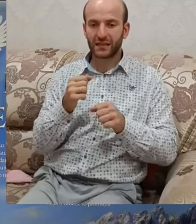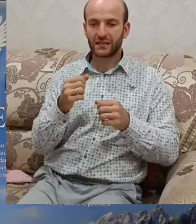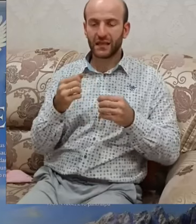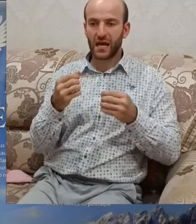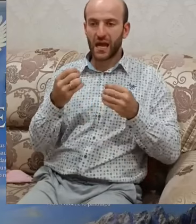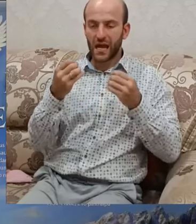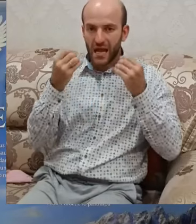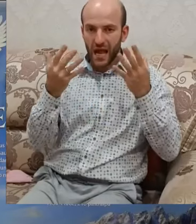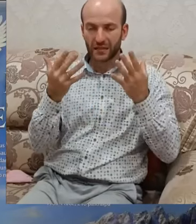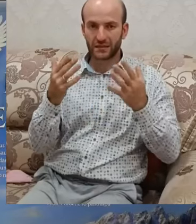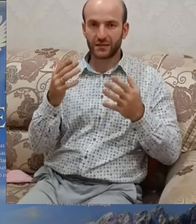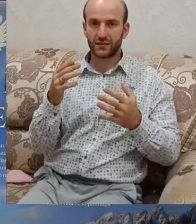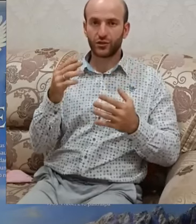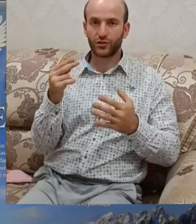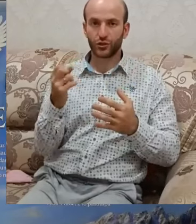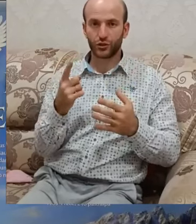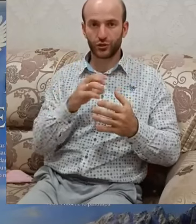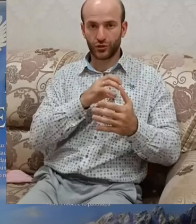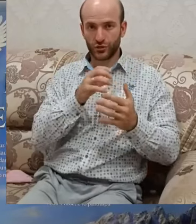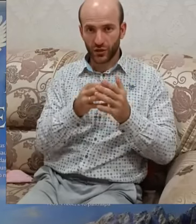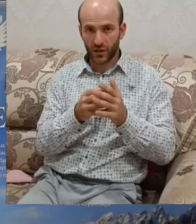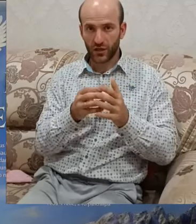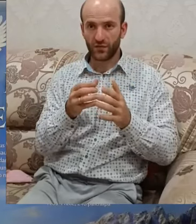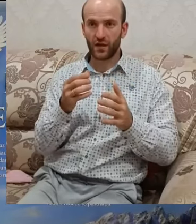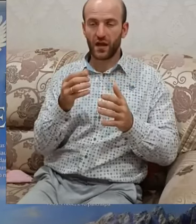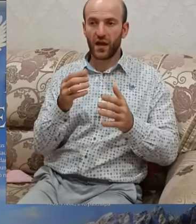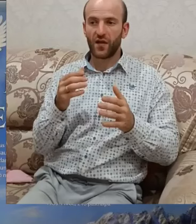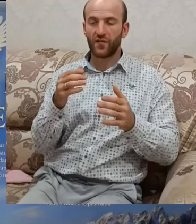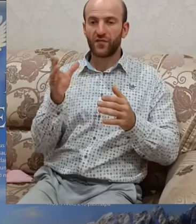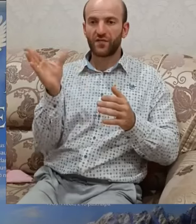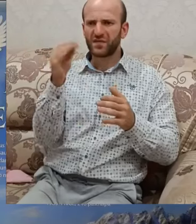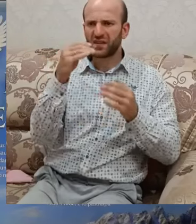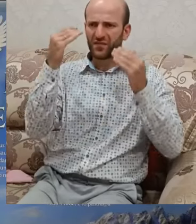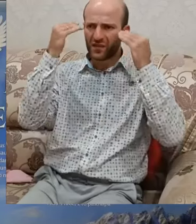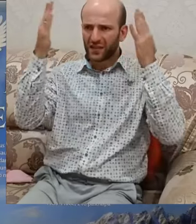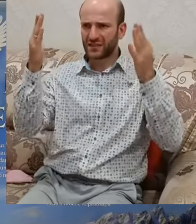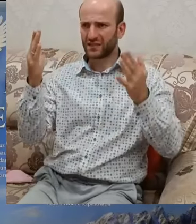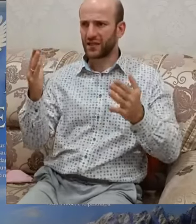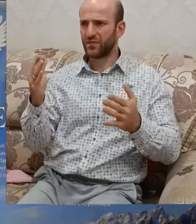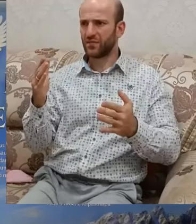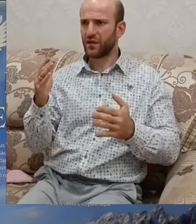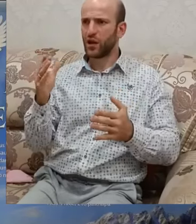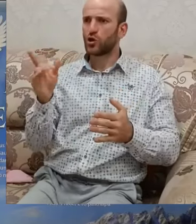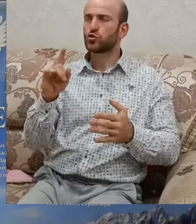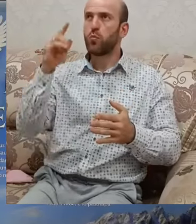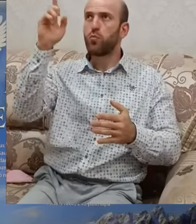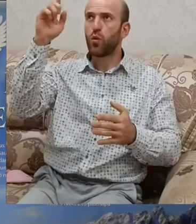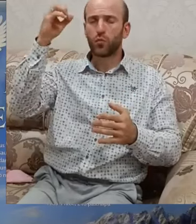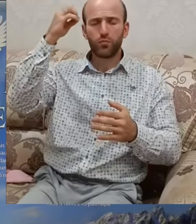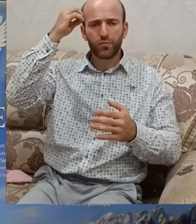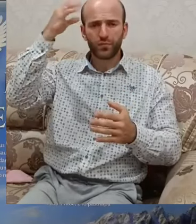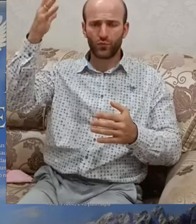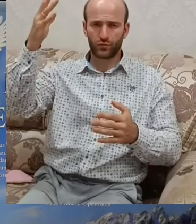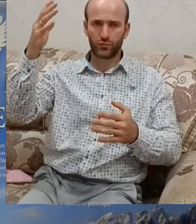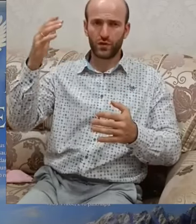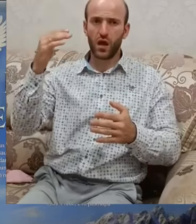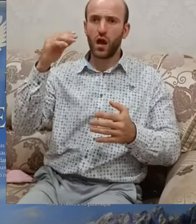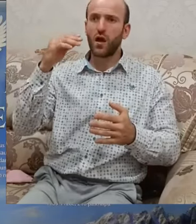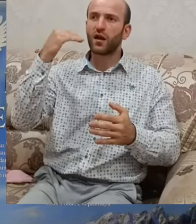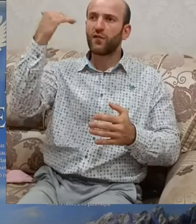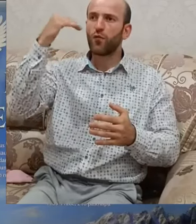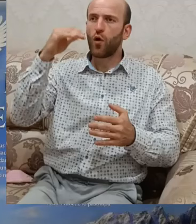Божья. Pagal amžinai tikslą, kuris sumanė Kristui Jėzuje mūsų viešpatyje. По предвечному определению, которое